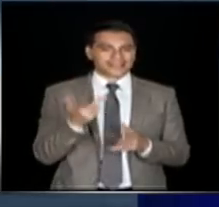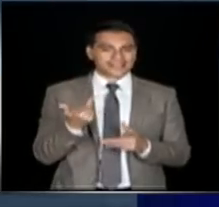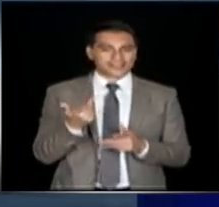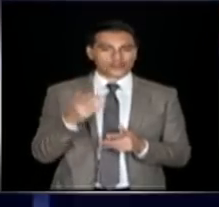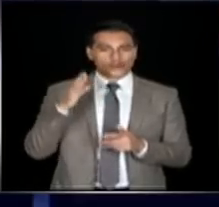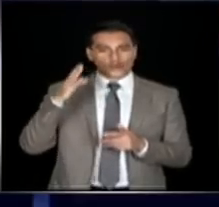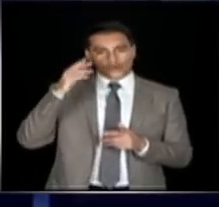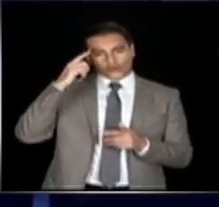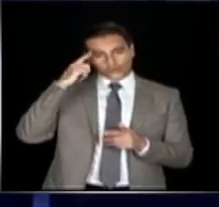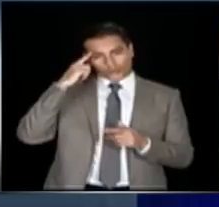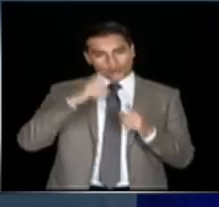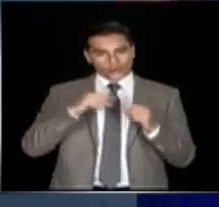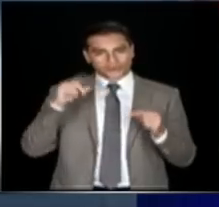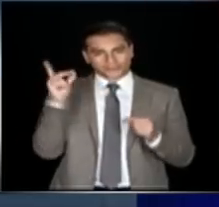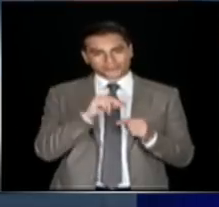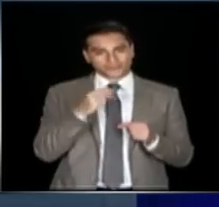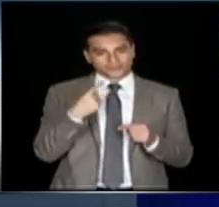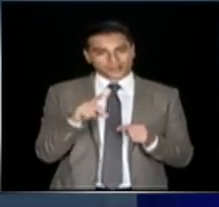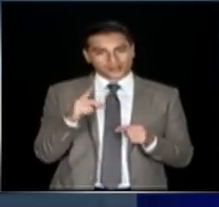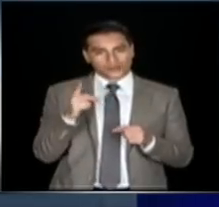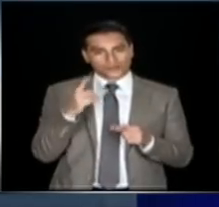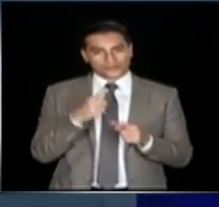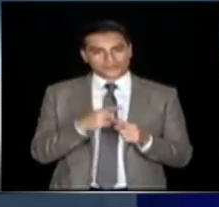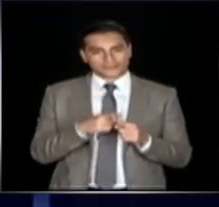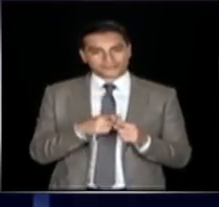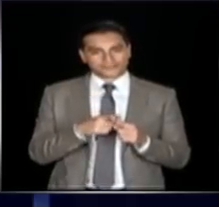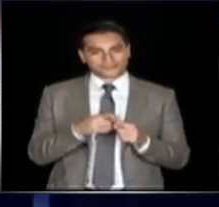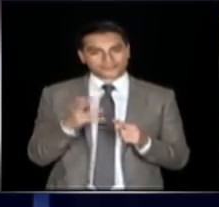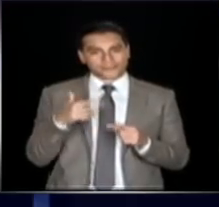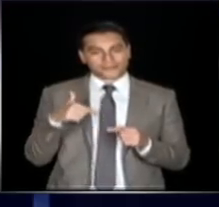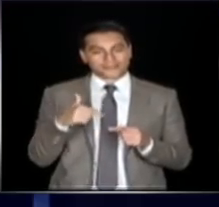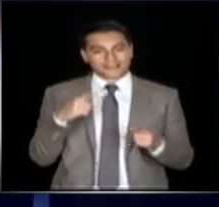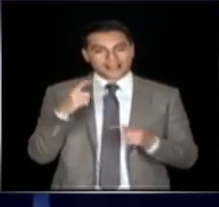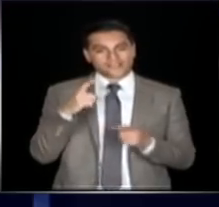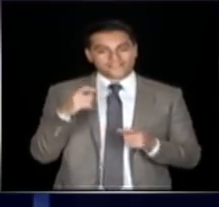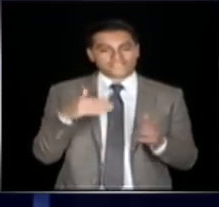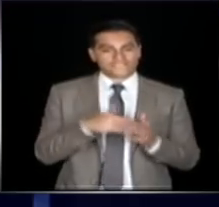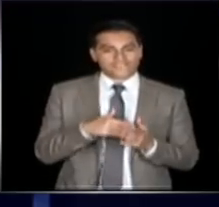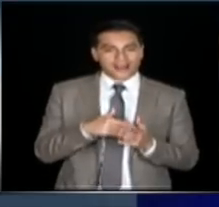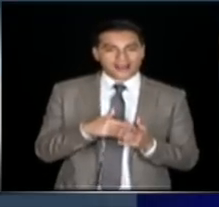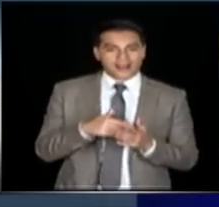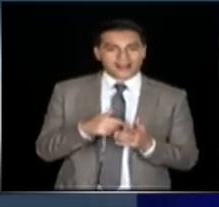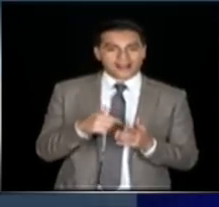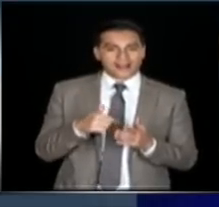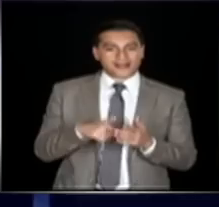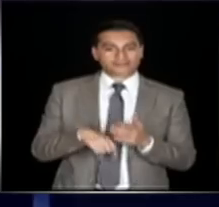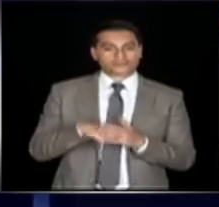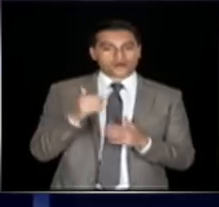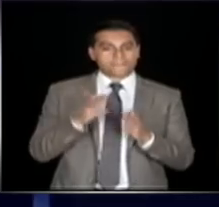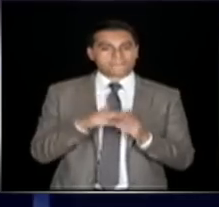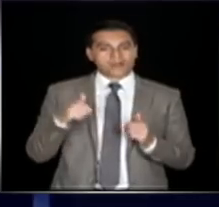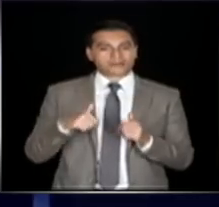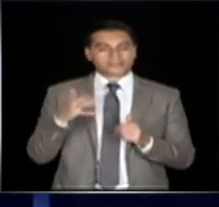كوريا، كوريا الجنوبيه. هو بالست اهداف دي ما خدش الهداف، ولكن خدنا المركز الكام؟ رابع. المركز الرابع.